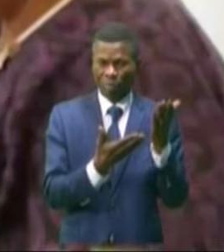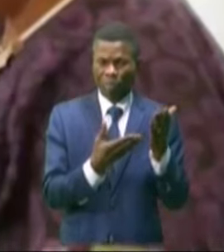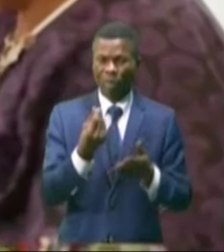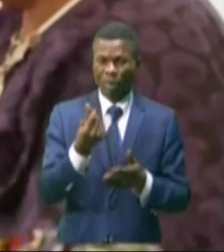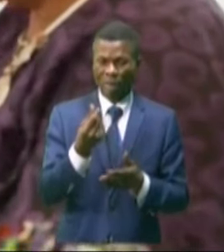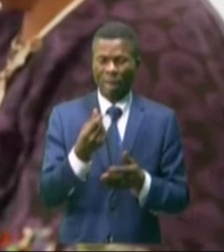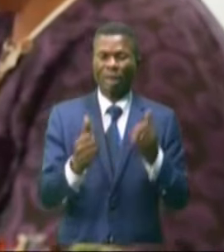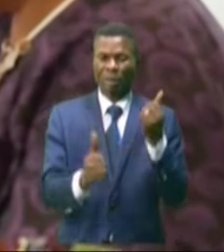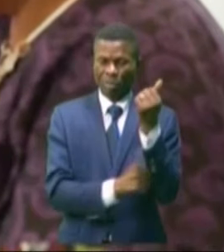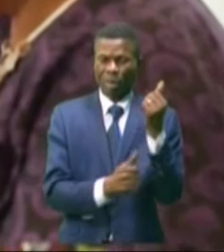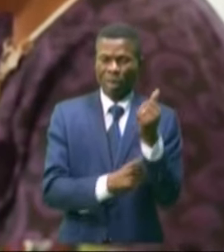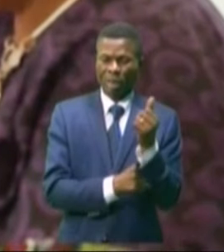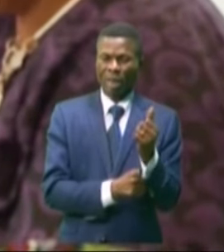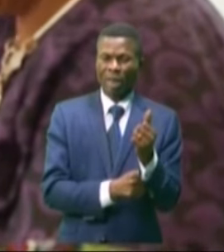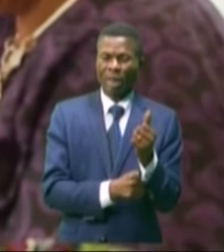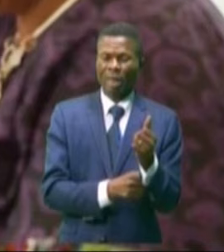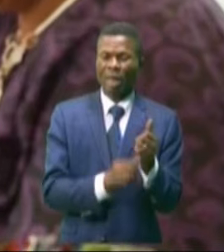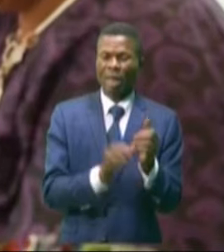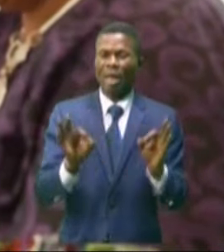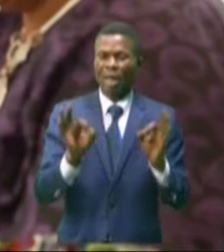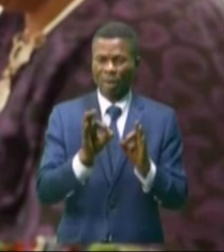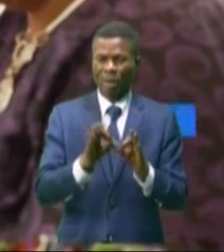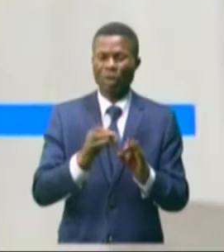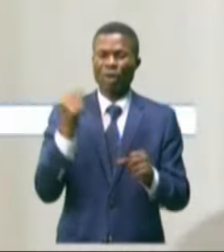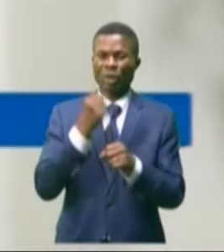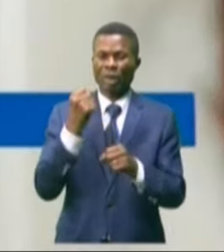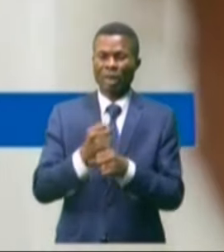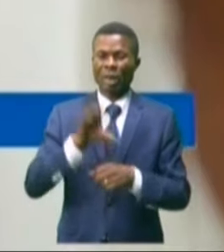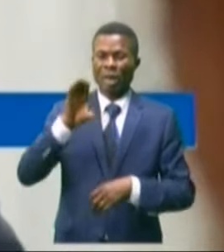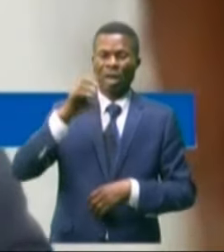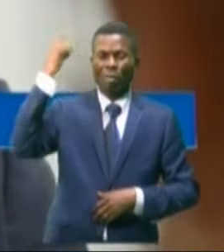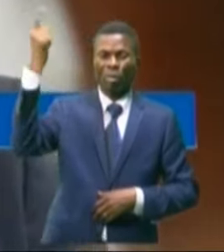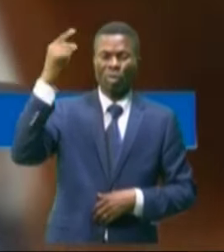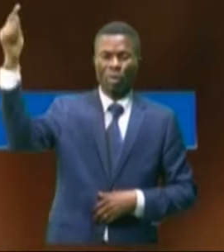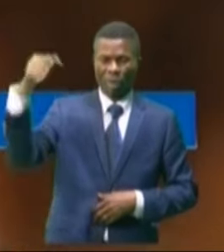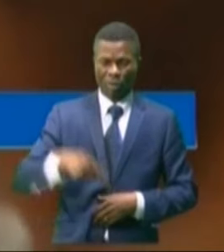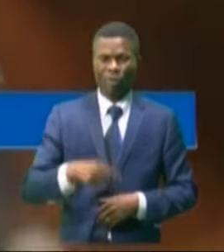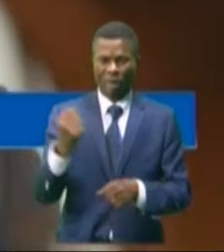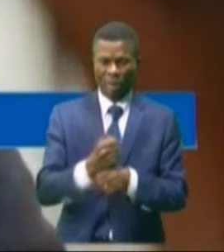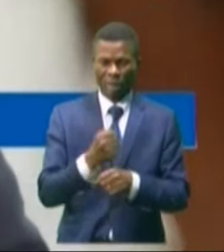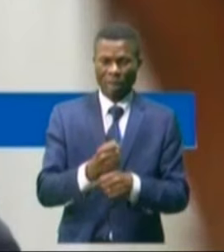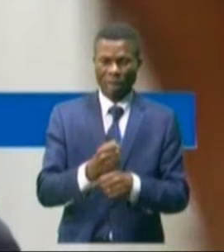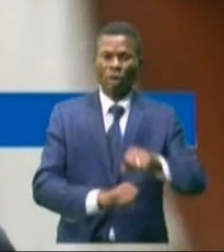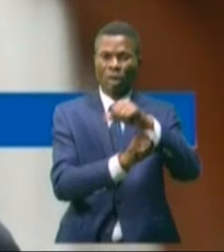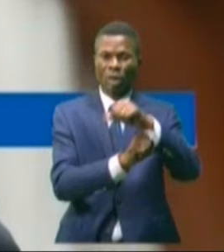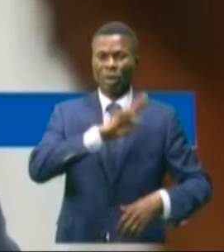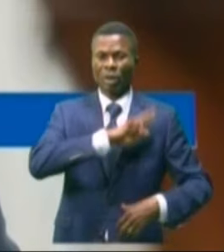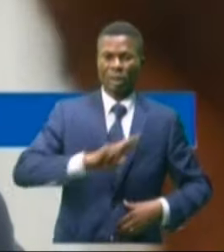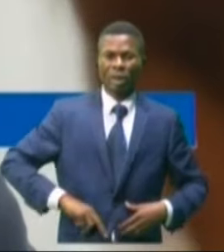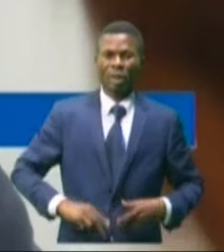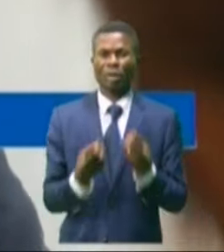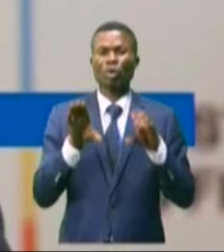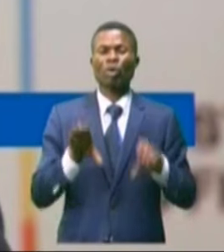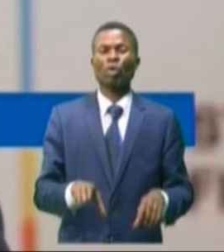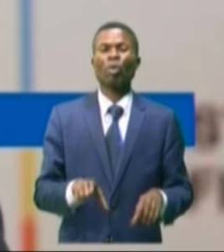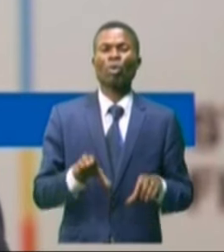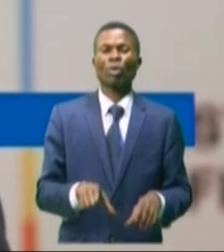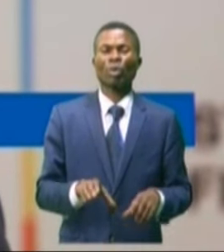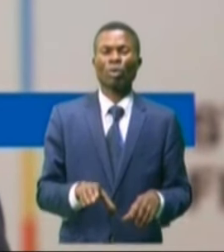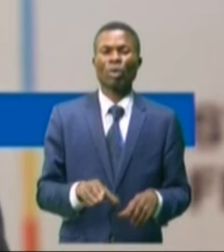humain et de l'investissement que la Banque mondiale peut mettre pour accompagner la République démocratique du Congo